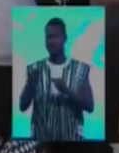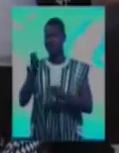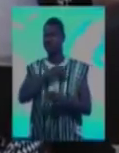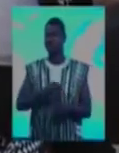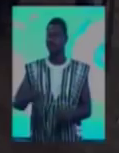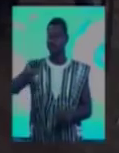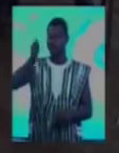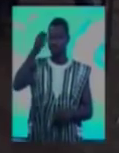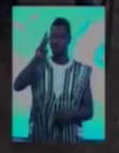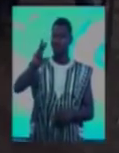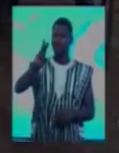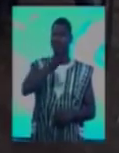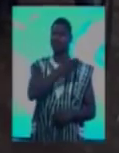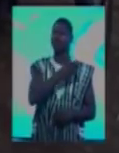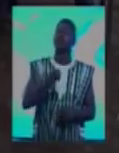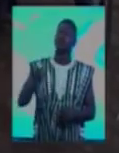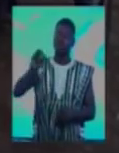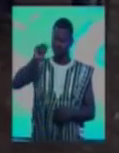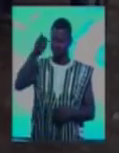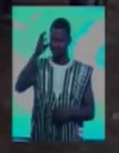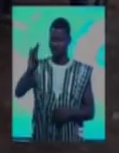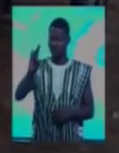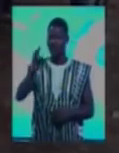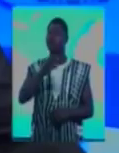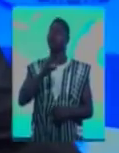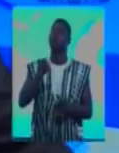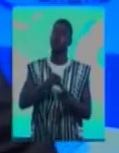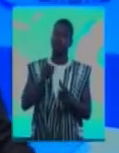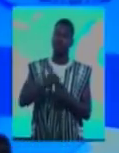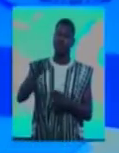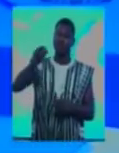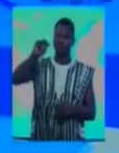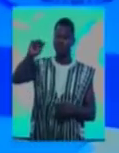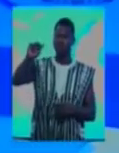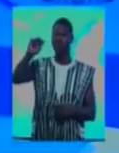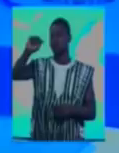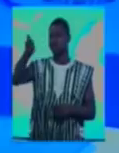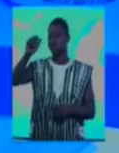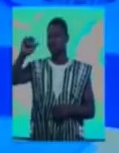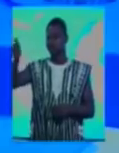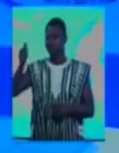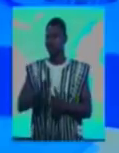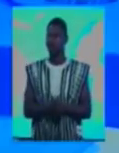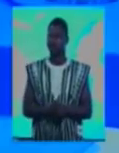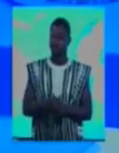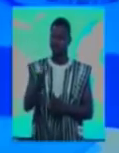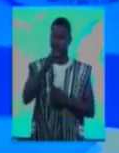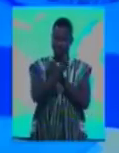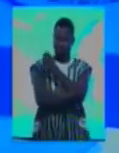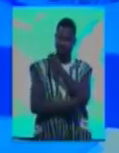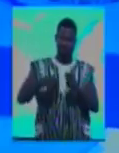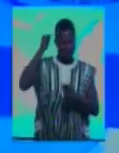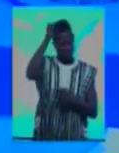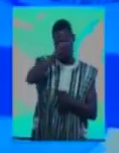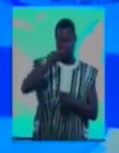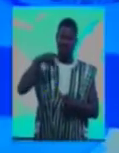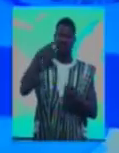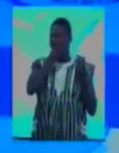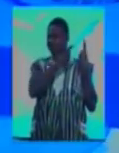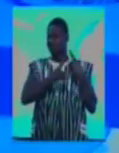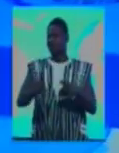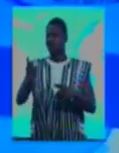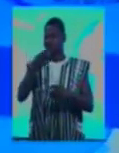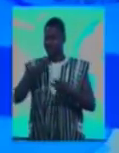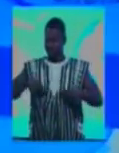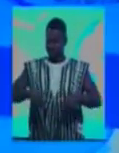le 16, le 17 ou le 10-10. À l'étranger, les Algériens sont toujours dans la rue depuis février.